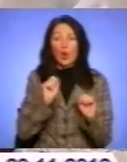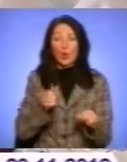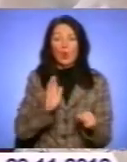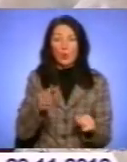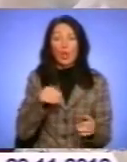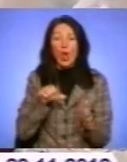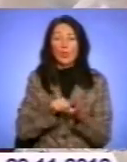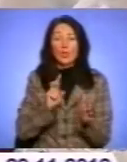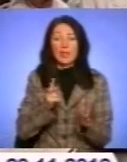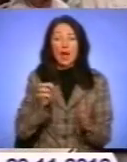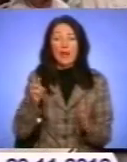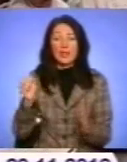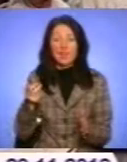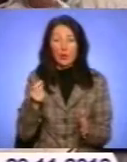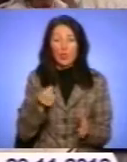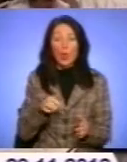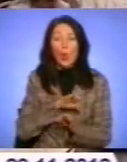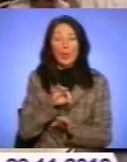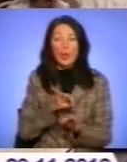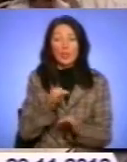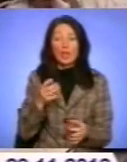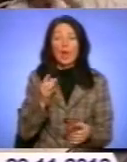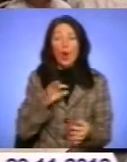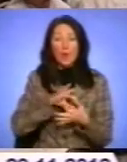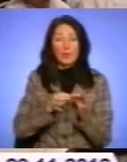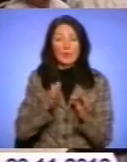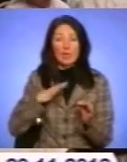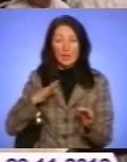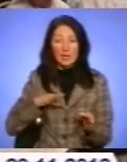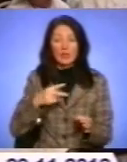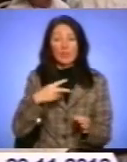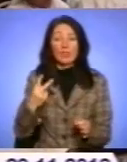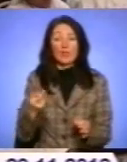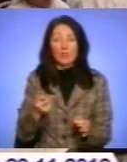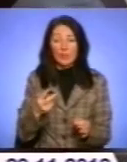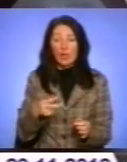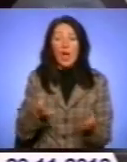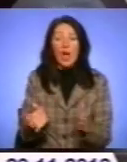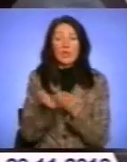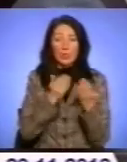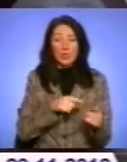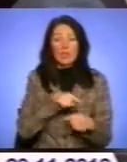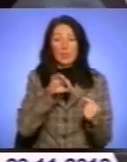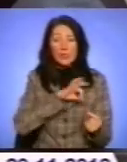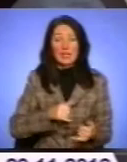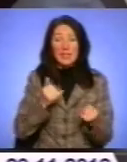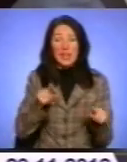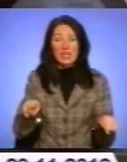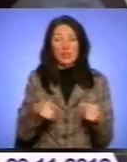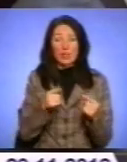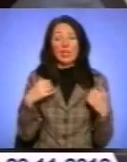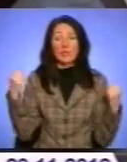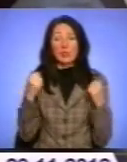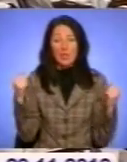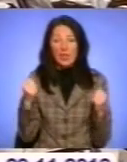надія 2022». Віктор Янукович запросив бізнес цієї країни до створення спортивно-туристичної зимової інфраструктури в Україні.